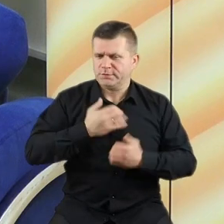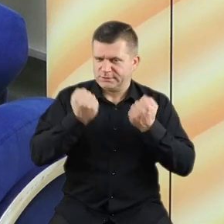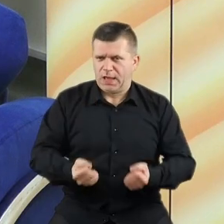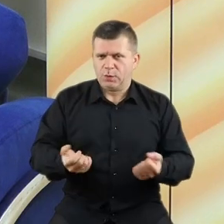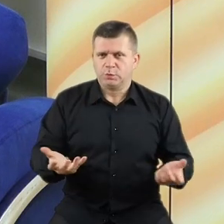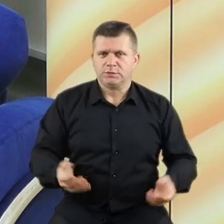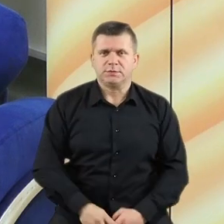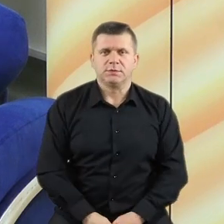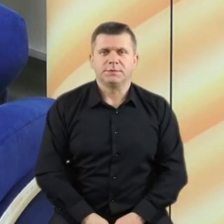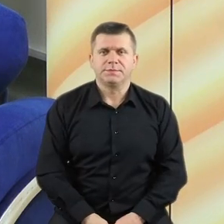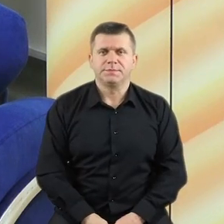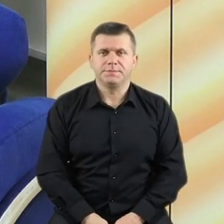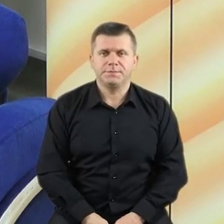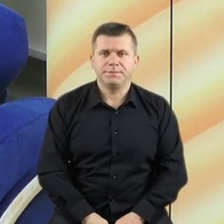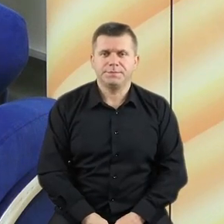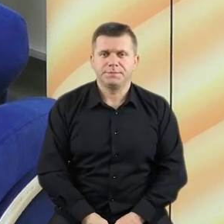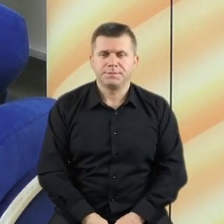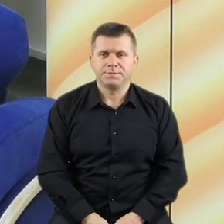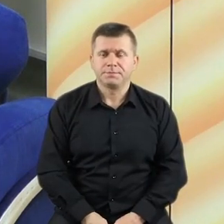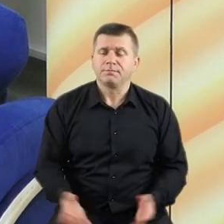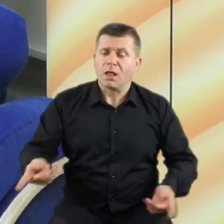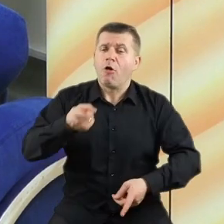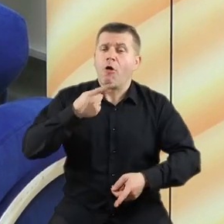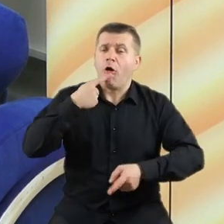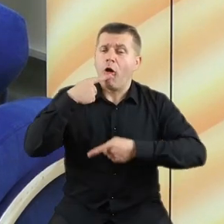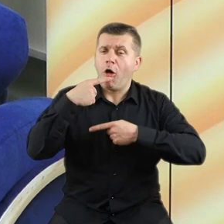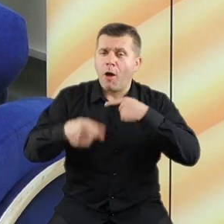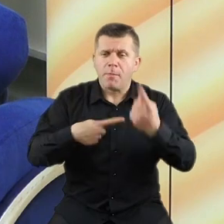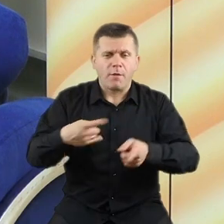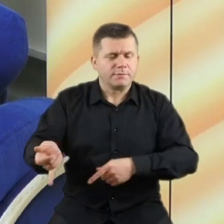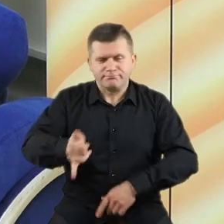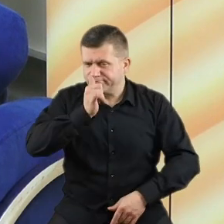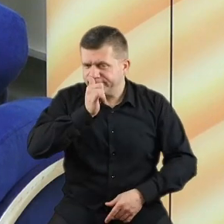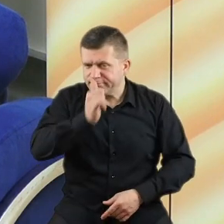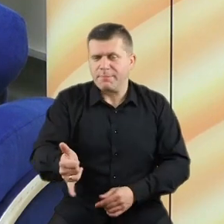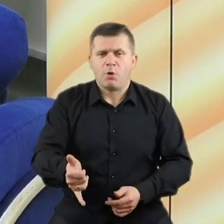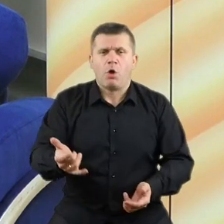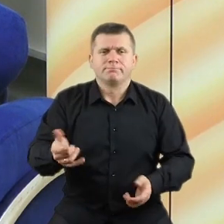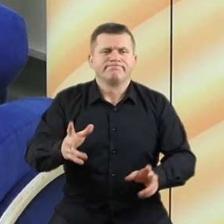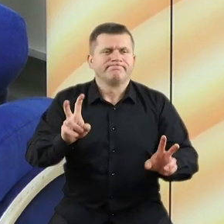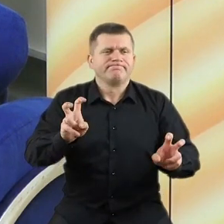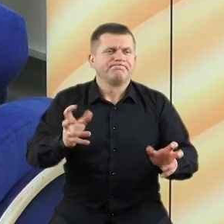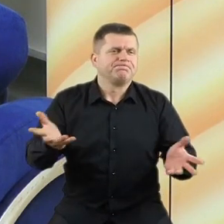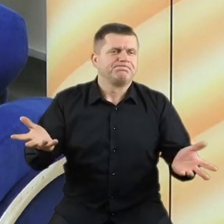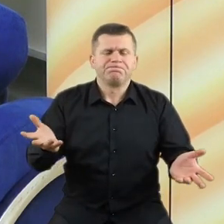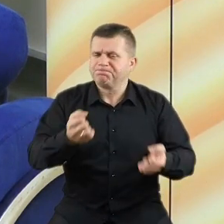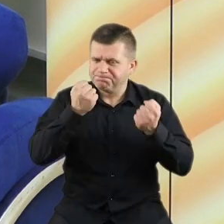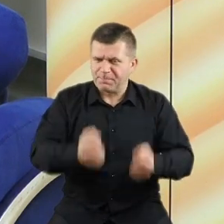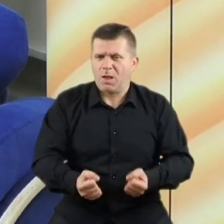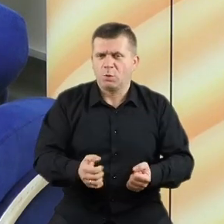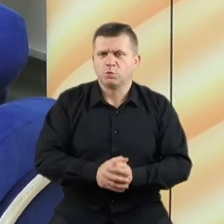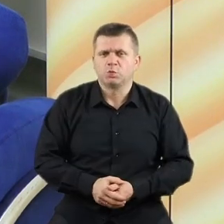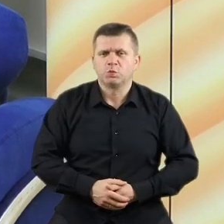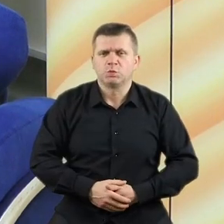strasznie ciężkie, ale jednak opowieść, to nie może być, reportaż to jest gęsta zupa,